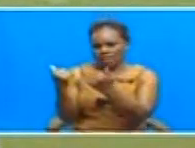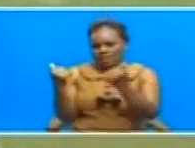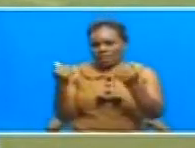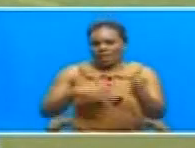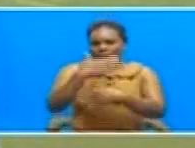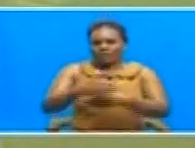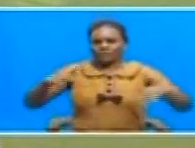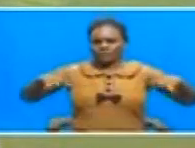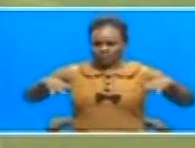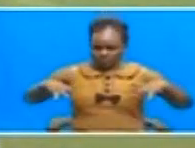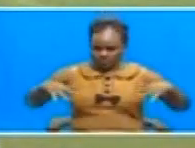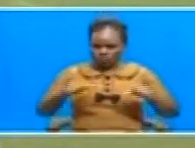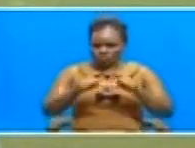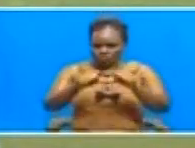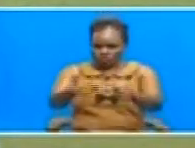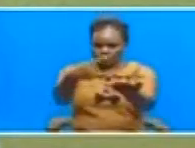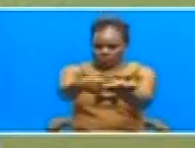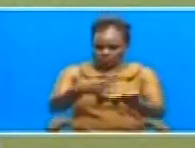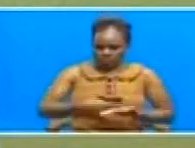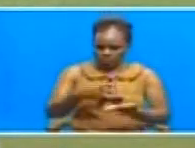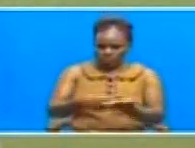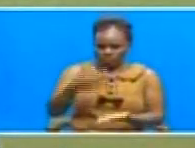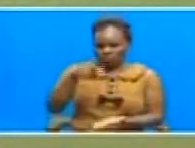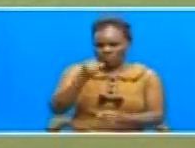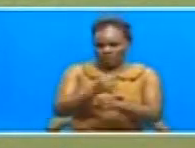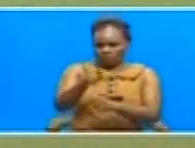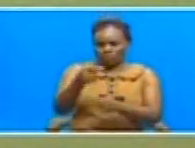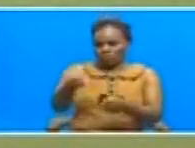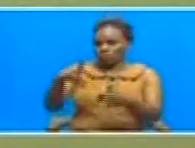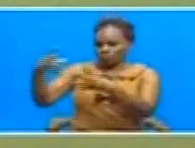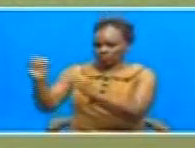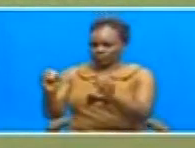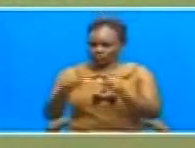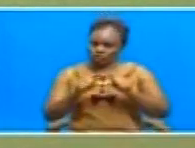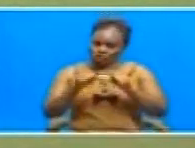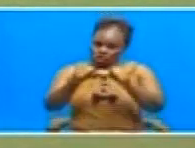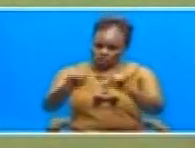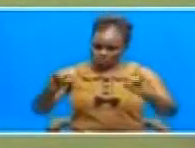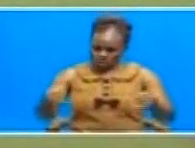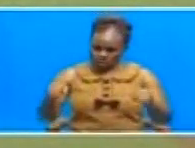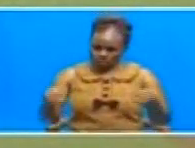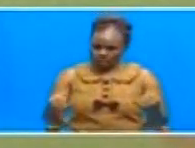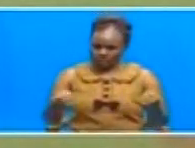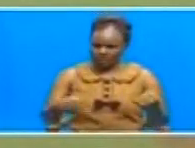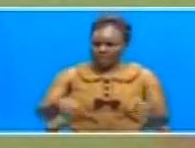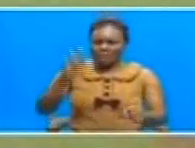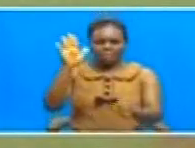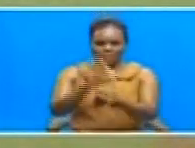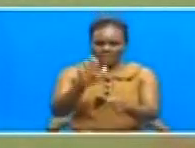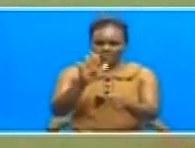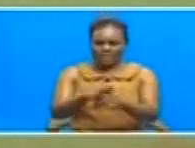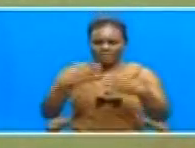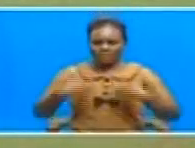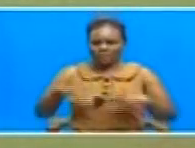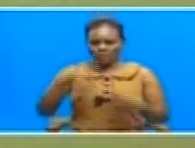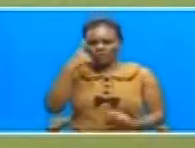kwenye KTN News tuendelee na mahojiano hayo, kukufahamisha tu yani usiende mbali. Lakini tukiendelea na taarifa zaidi, ni kwamba mamia ya waombolezaji